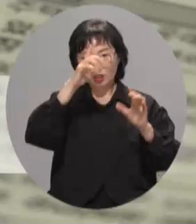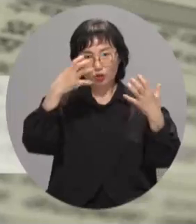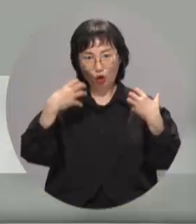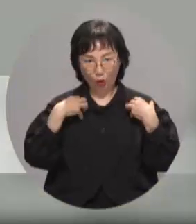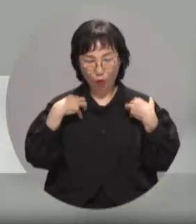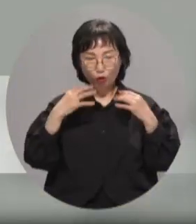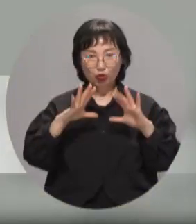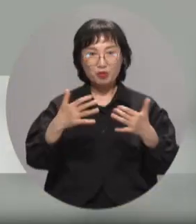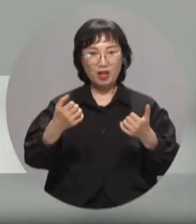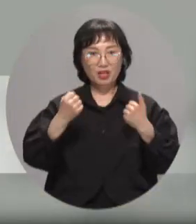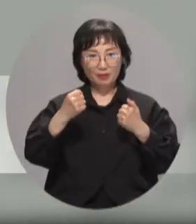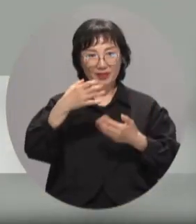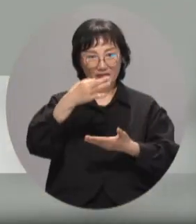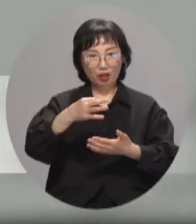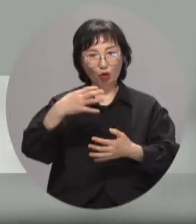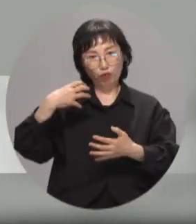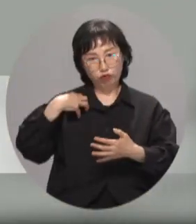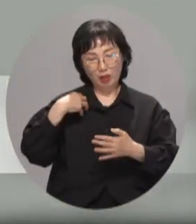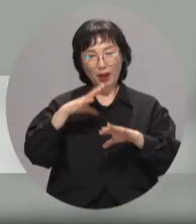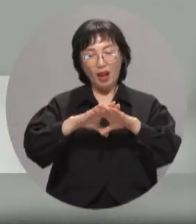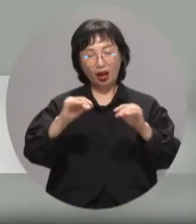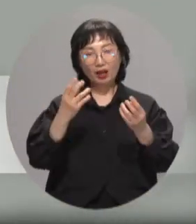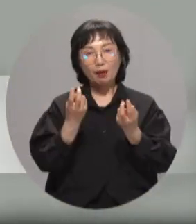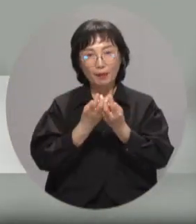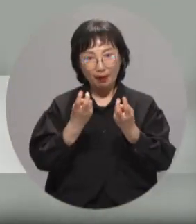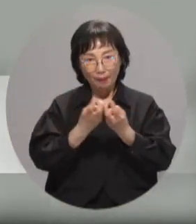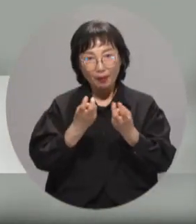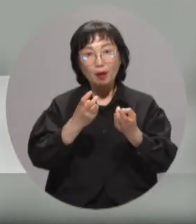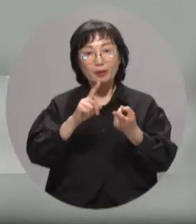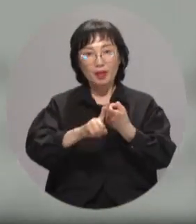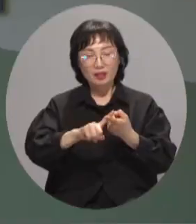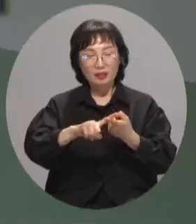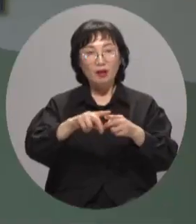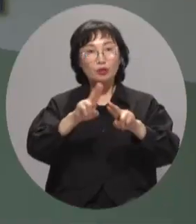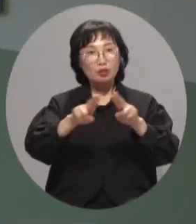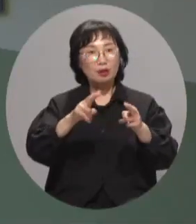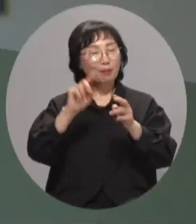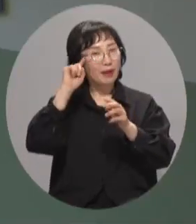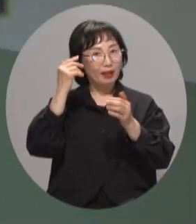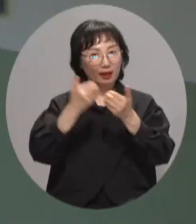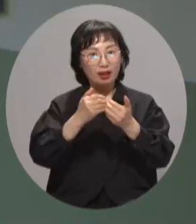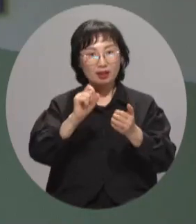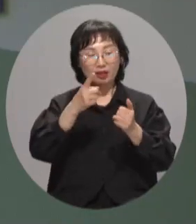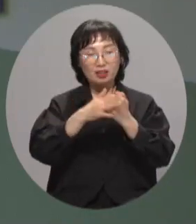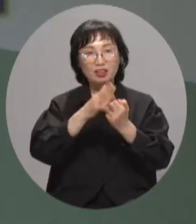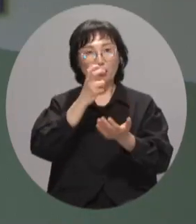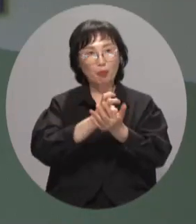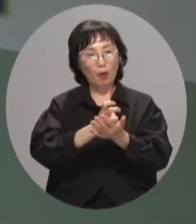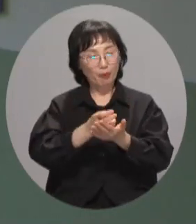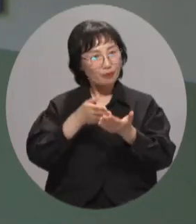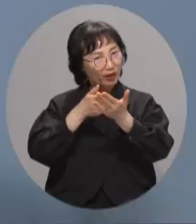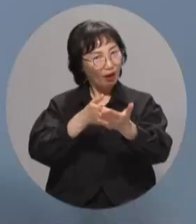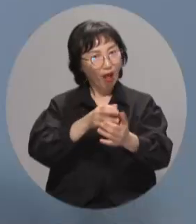국민의힘이 재정 부담과 대책 마련을 이유로 처리를 반대하고 있어 법 개정으로 이어질진 미지수입니다.